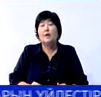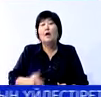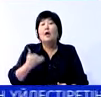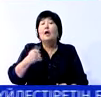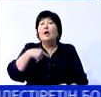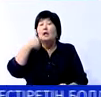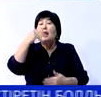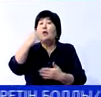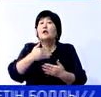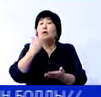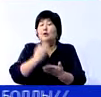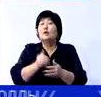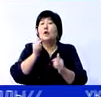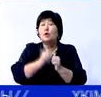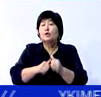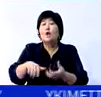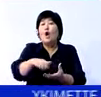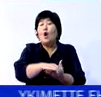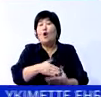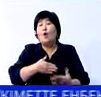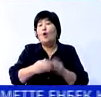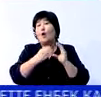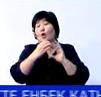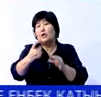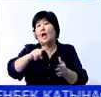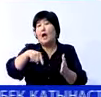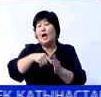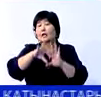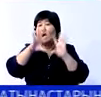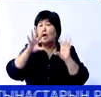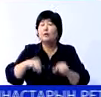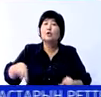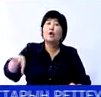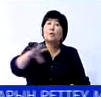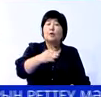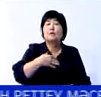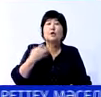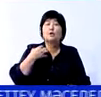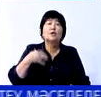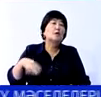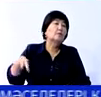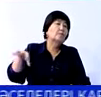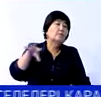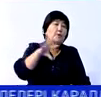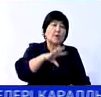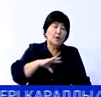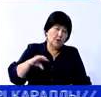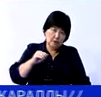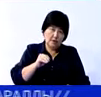қойылып жатыр қазір күнделікті. Бұл қоғамдық көлік деген қала бойынша бүкіл біздің Қызылордада емес,